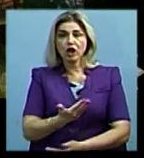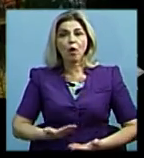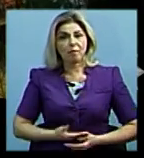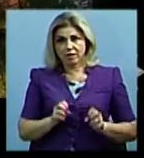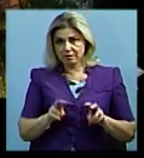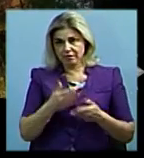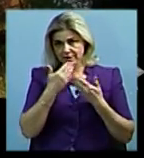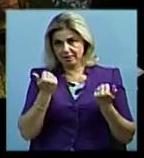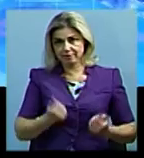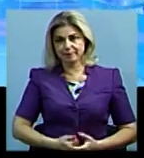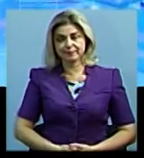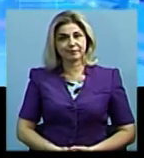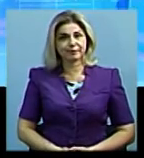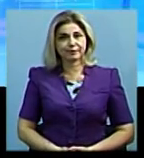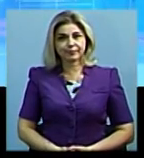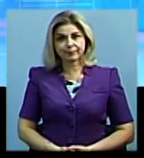загрожує.